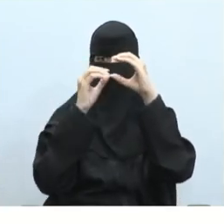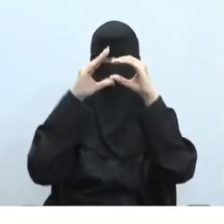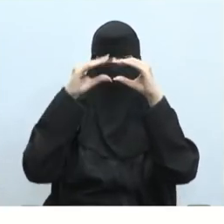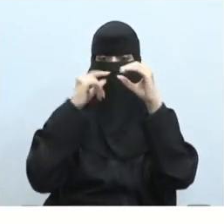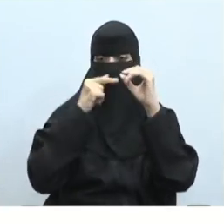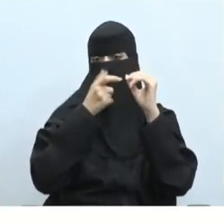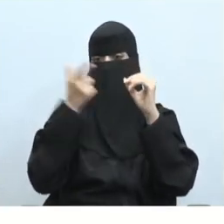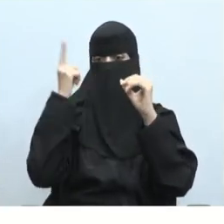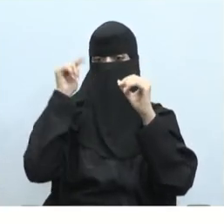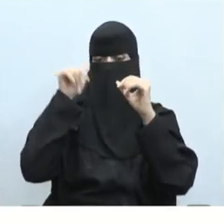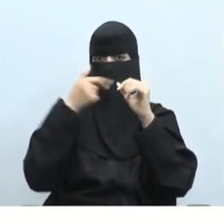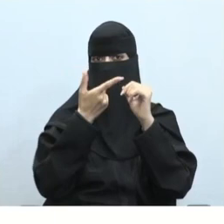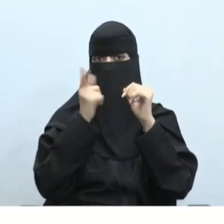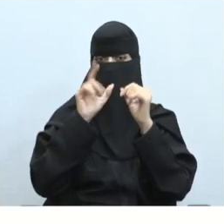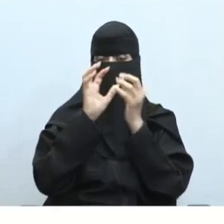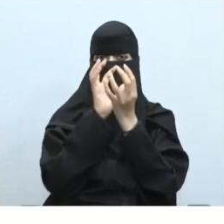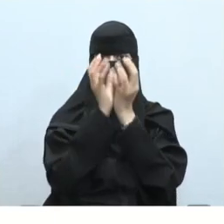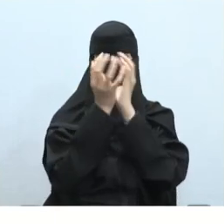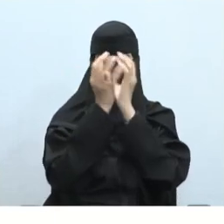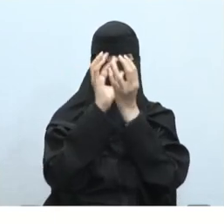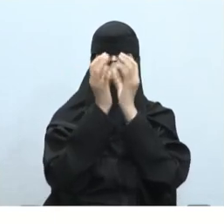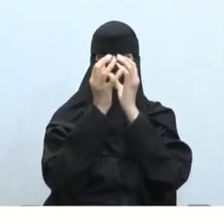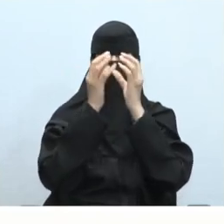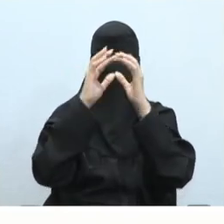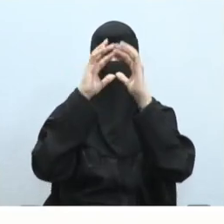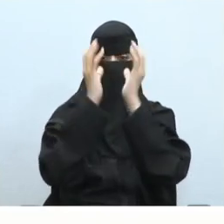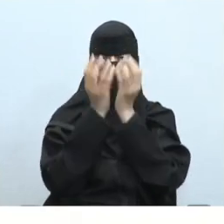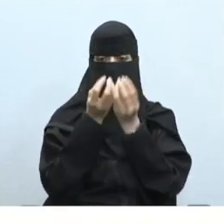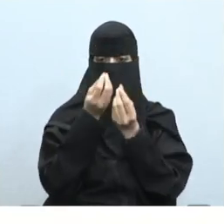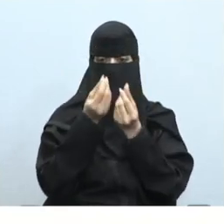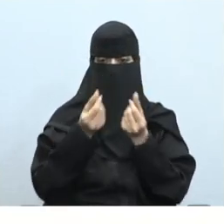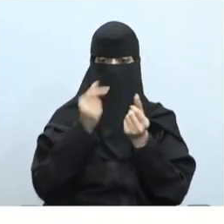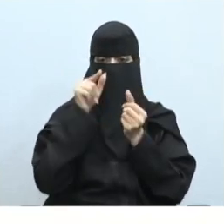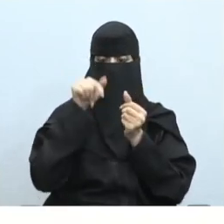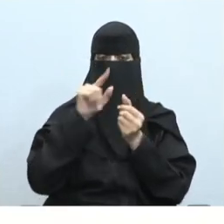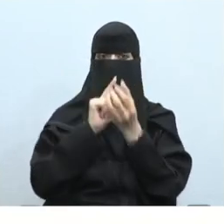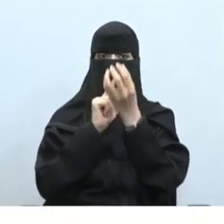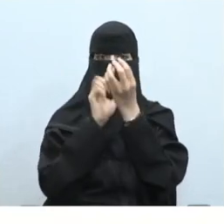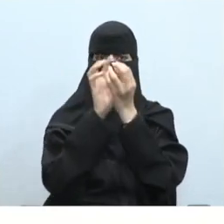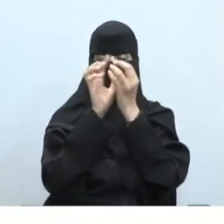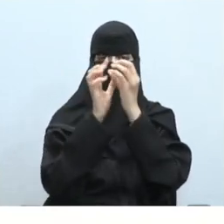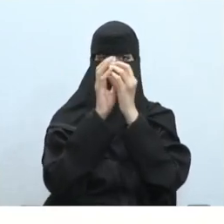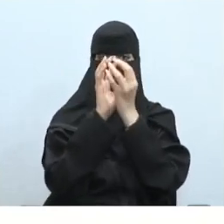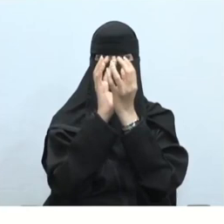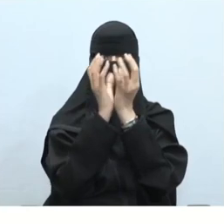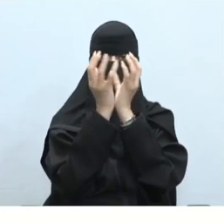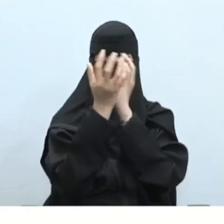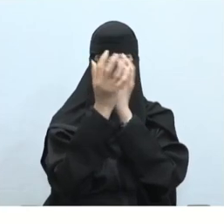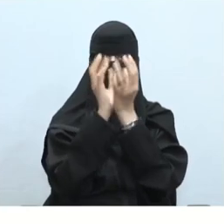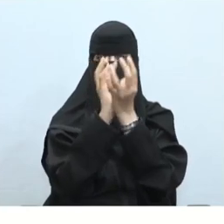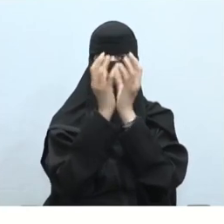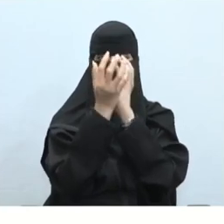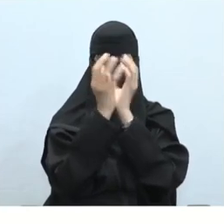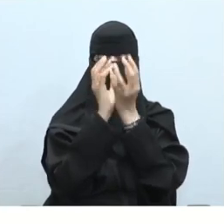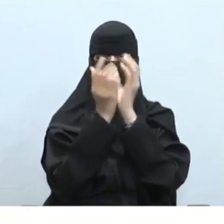ممتازين فيما مضى كل كتله ملتهبه منصهره احسنتم دارت حول نفسها